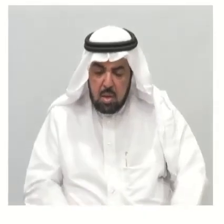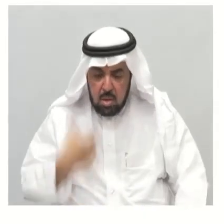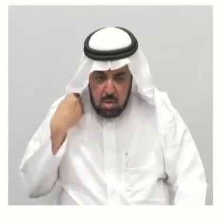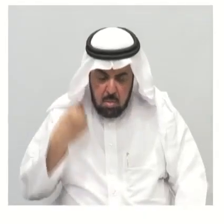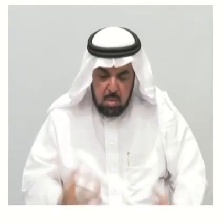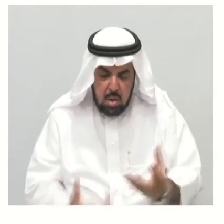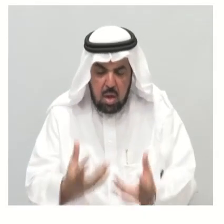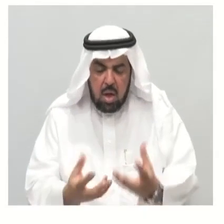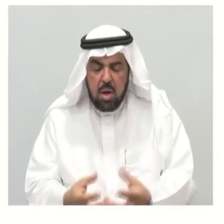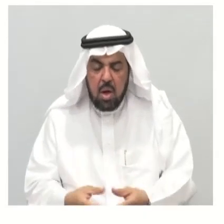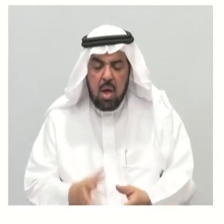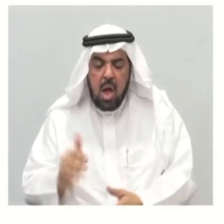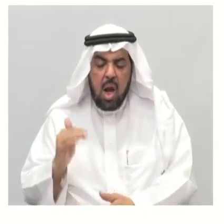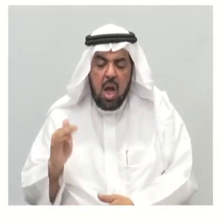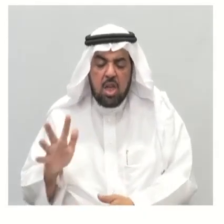حرق الخشب.